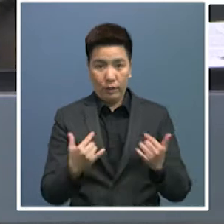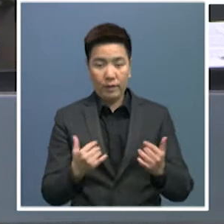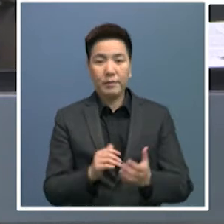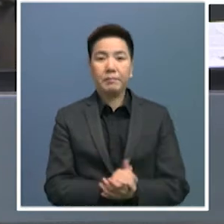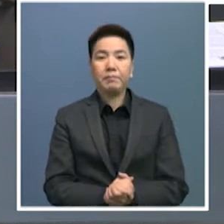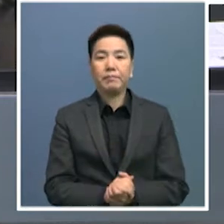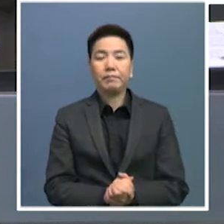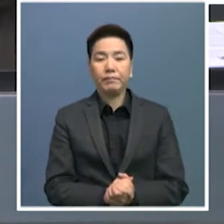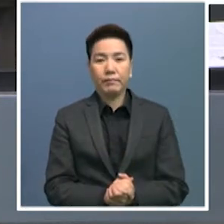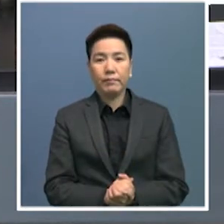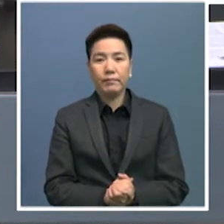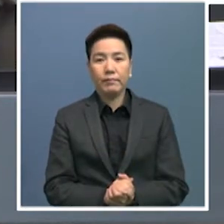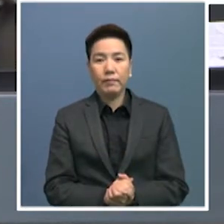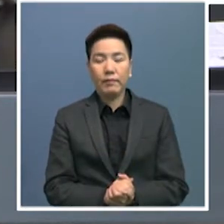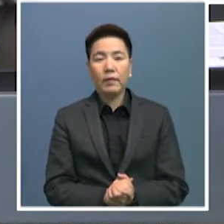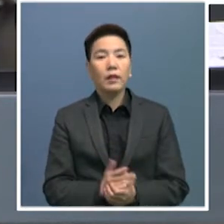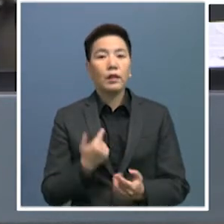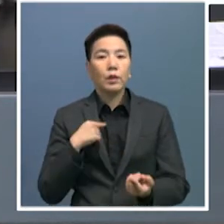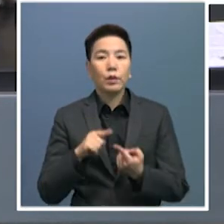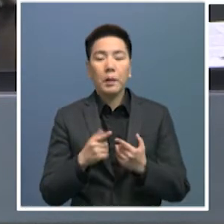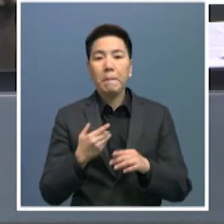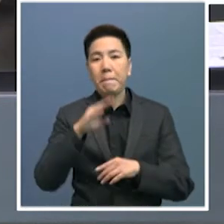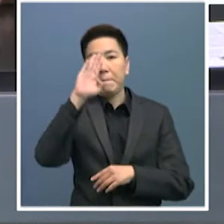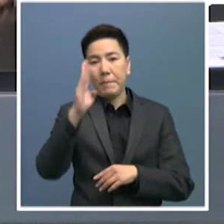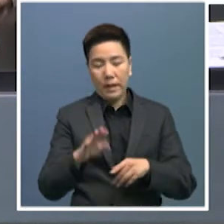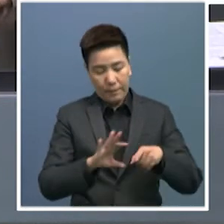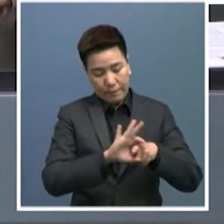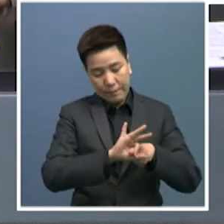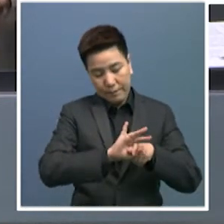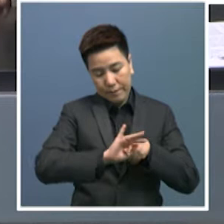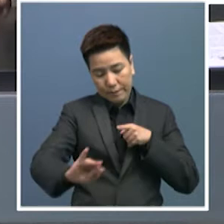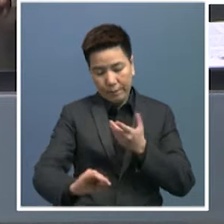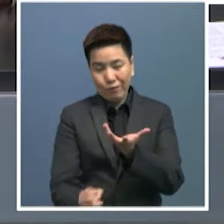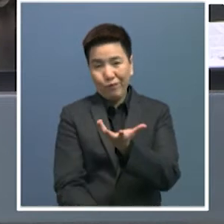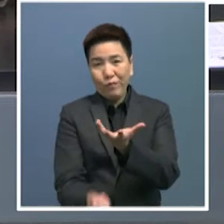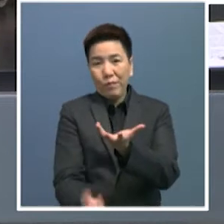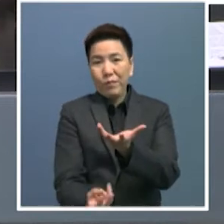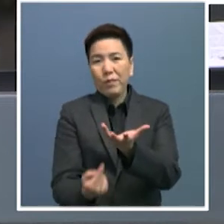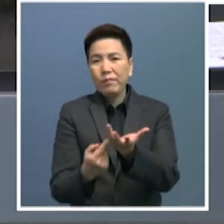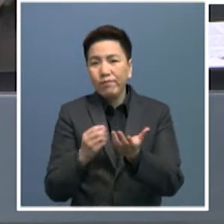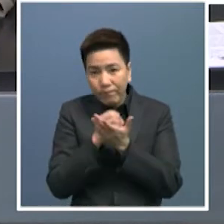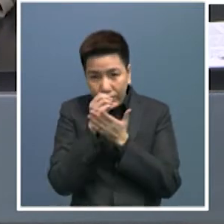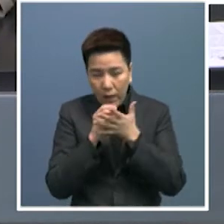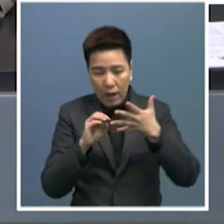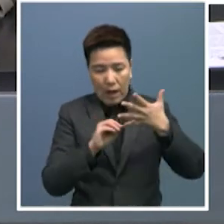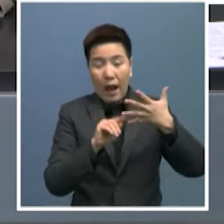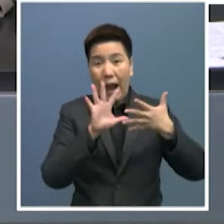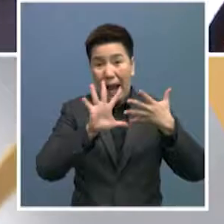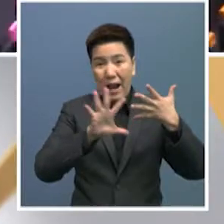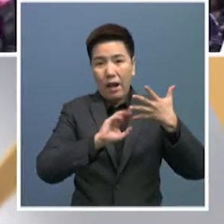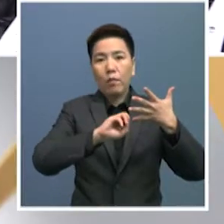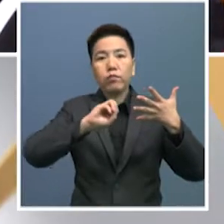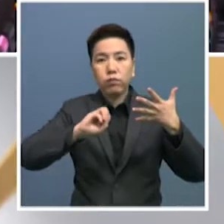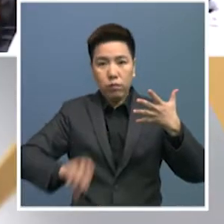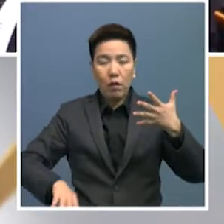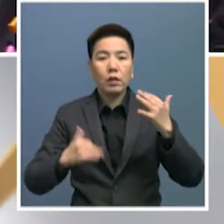คือเรื่องของการที่จะปลดล็อคกระท่อมออกจากบัญชียาเสพติดให้โทษกันเราเมื่อวานนี้ทางที่ประชุมสภาผู้แทนราษฎร